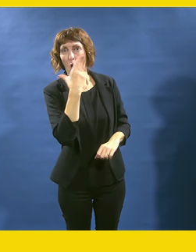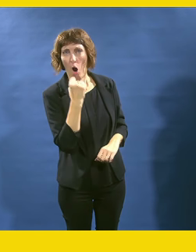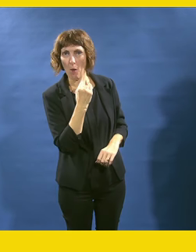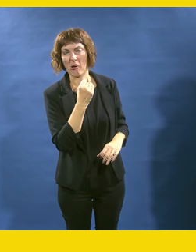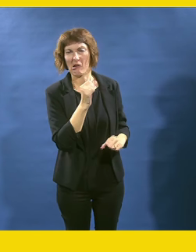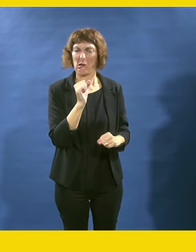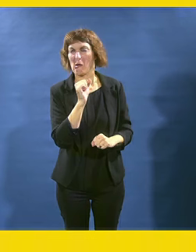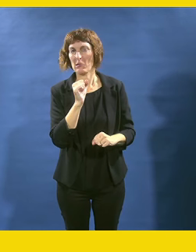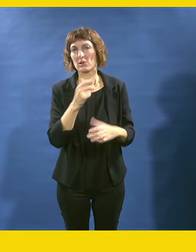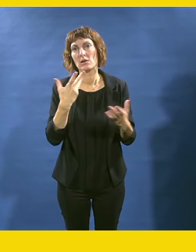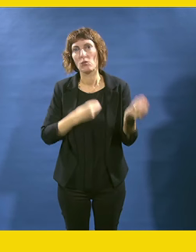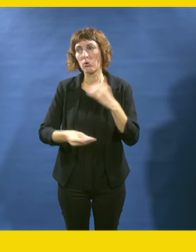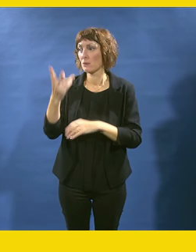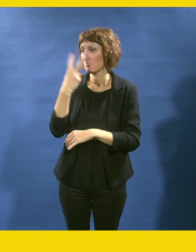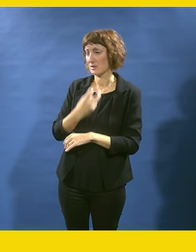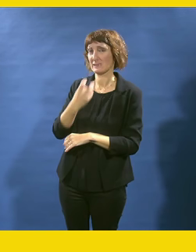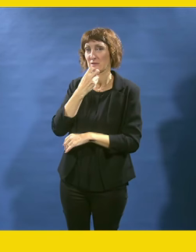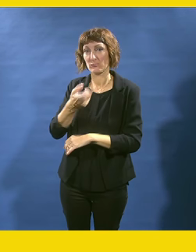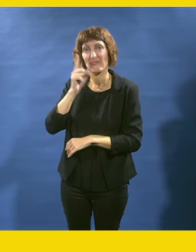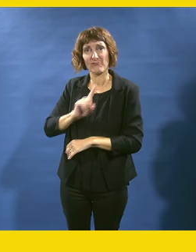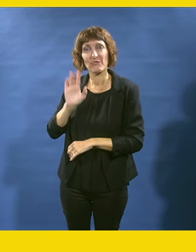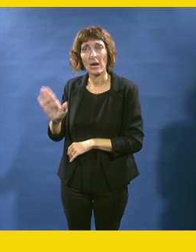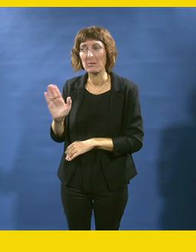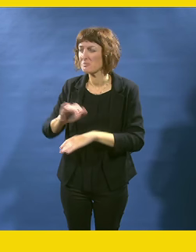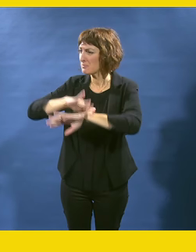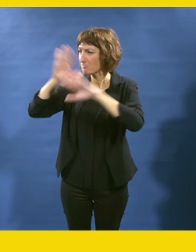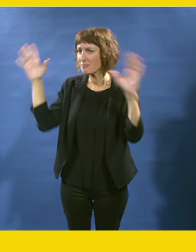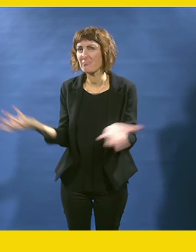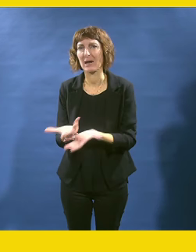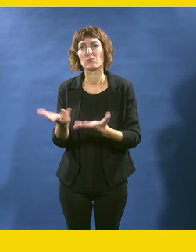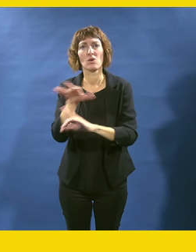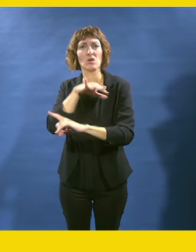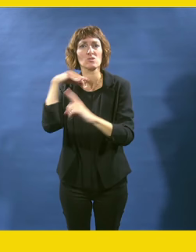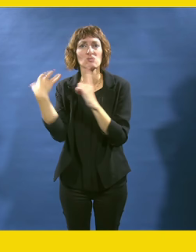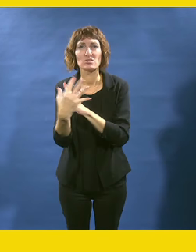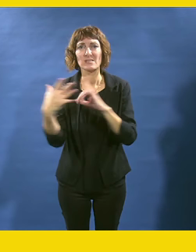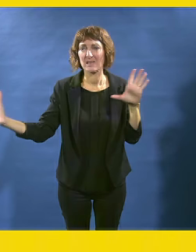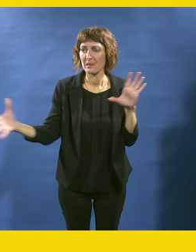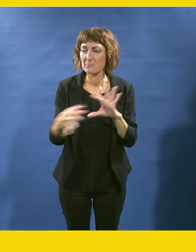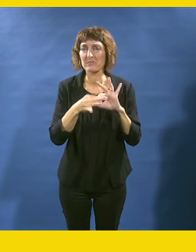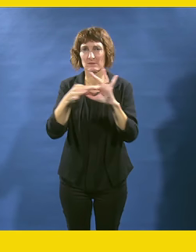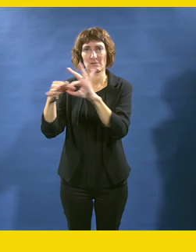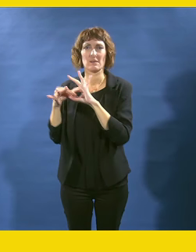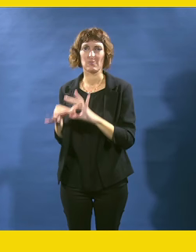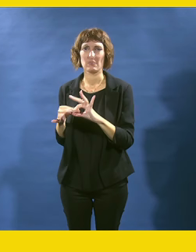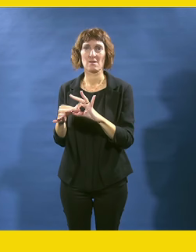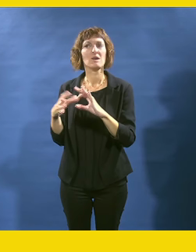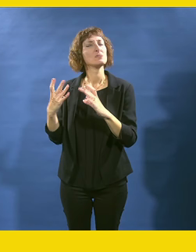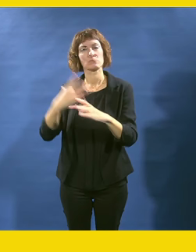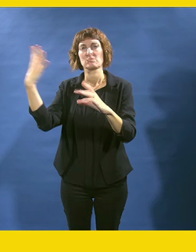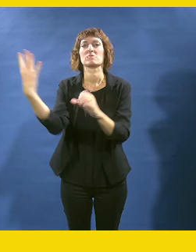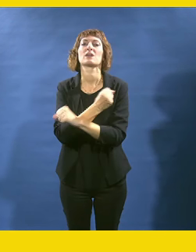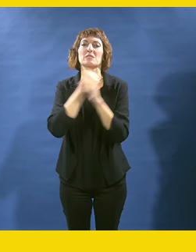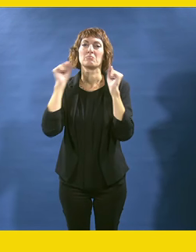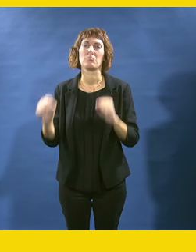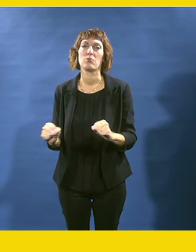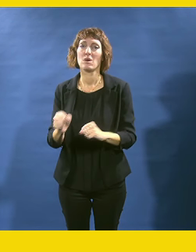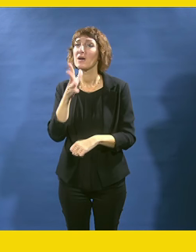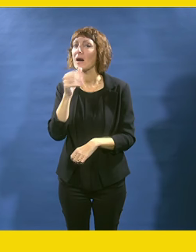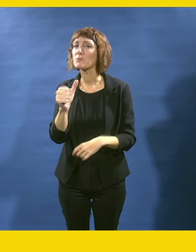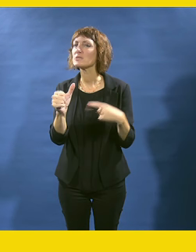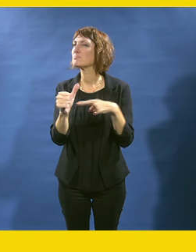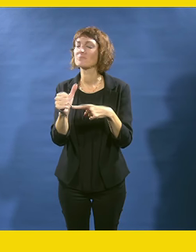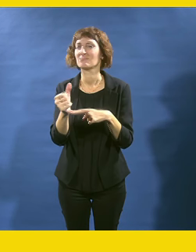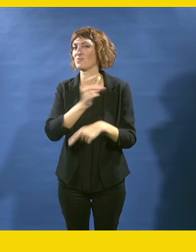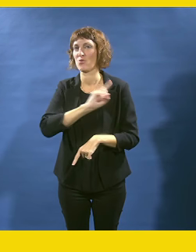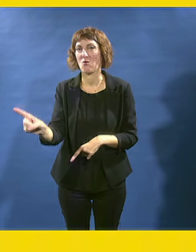une citoyenne, lorsque partout dans la société les femmes s'unissent, rien n'est inaccessible, impossible ou hors de